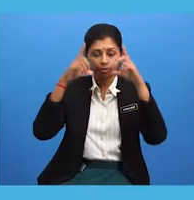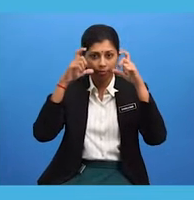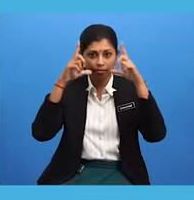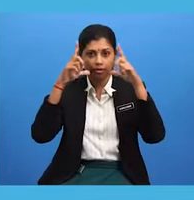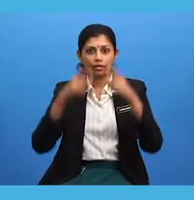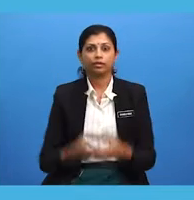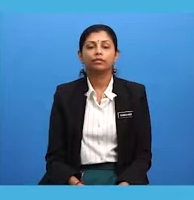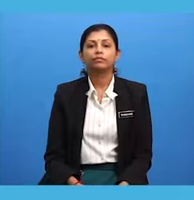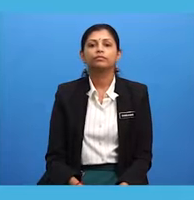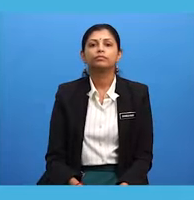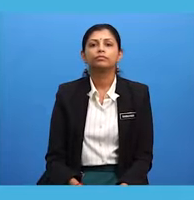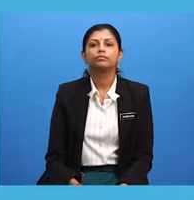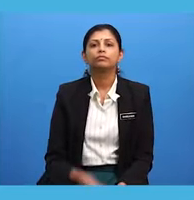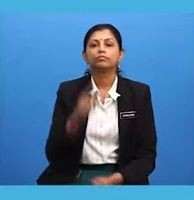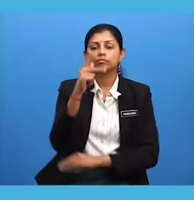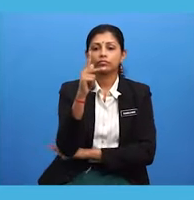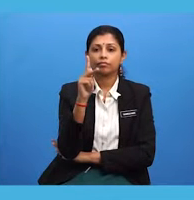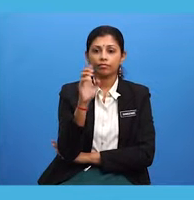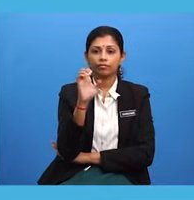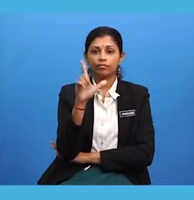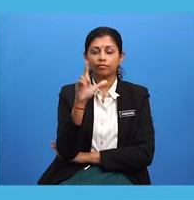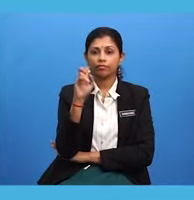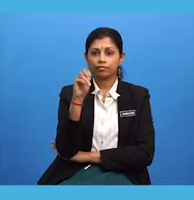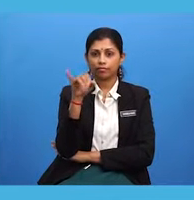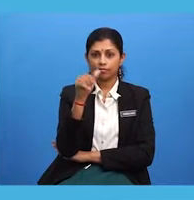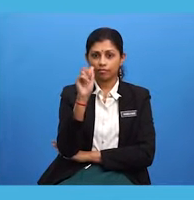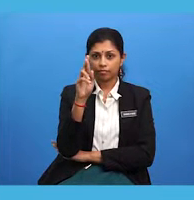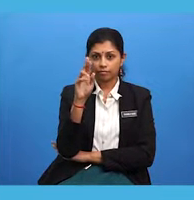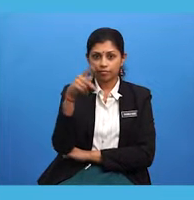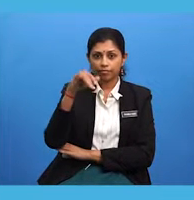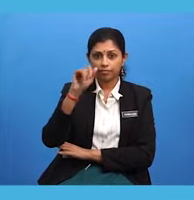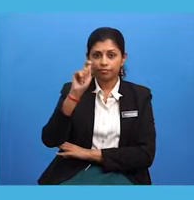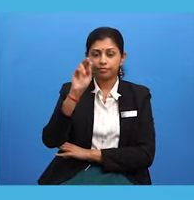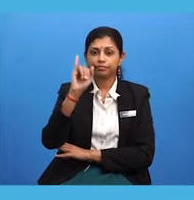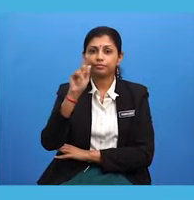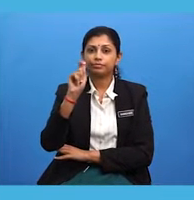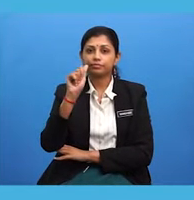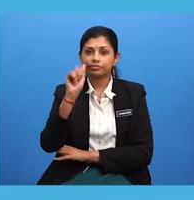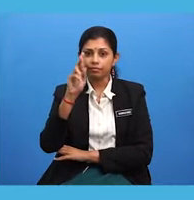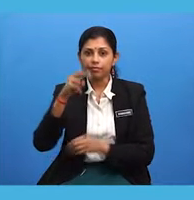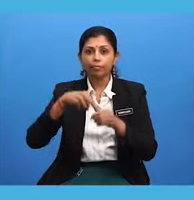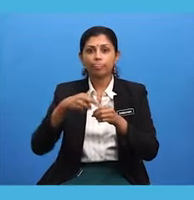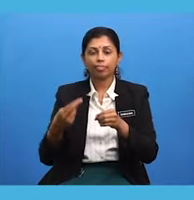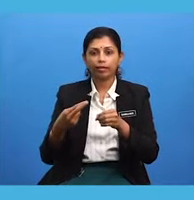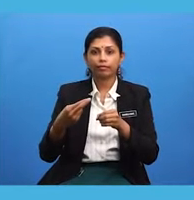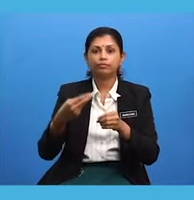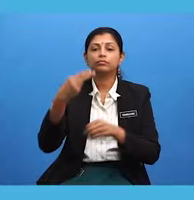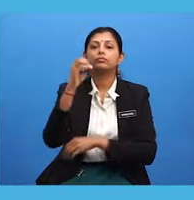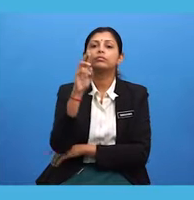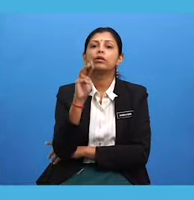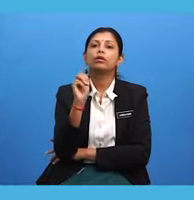pituitari merembekkan sejenis hormon, iaitu, ya betul murid-murid,